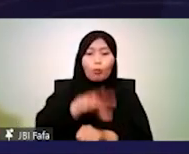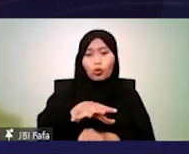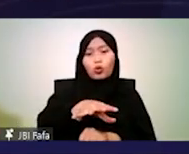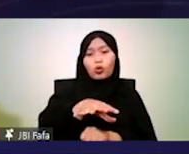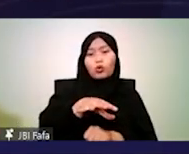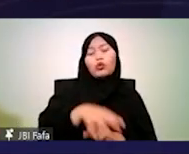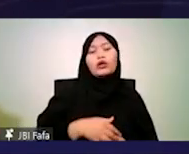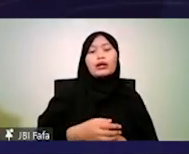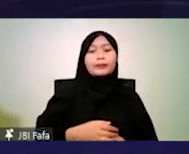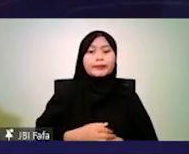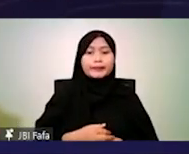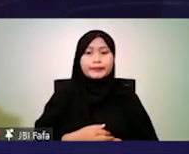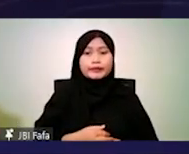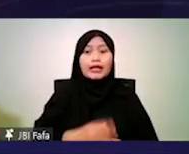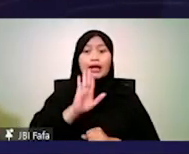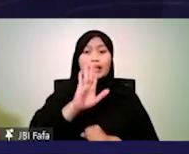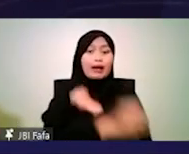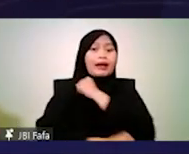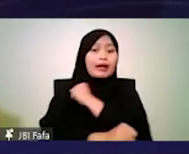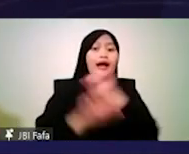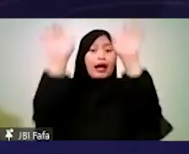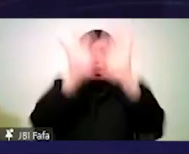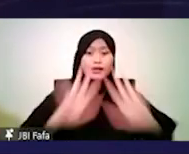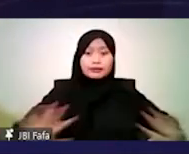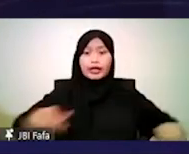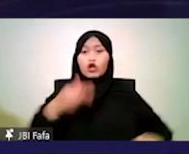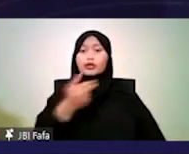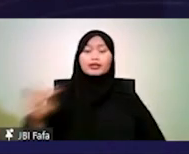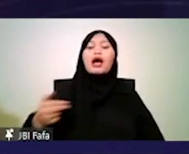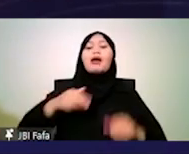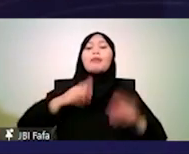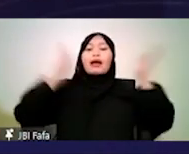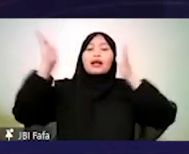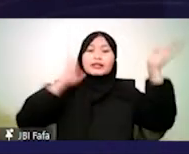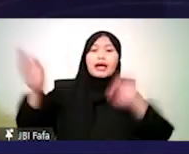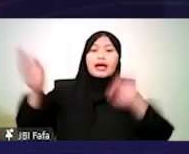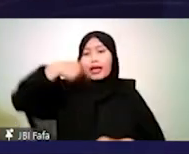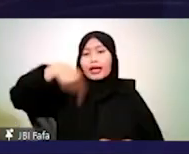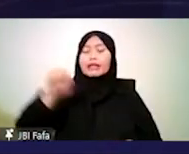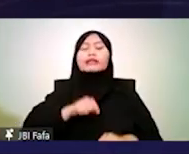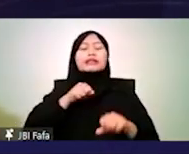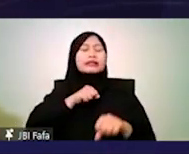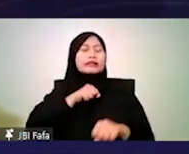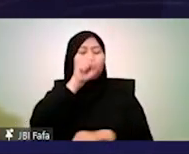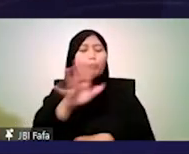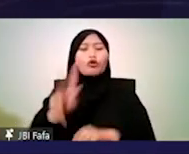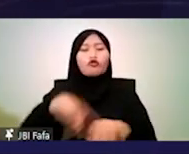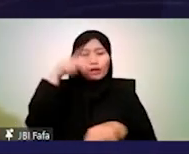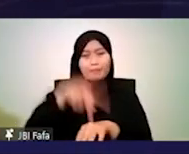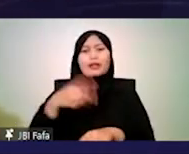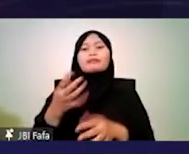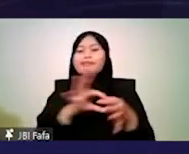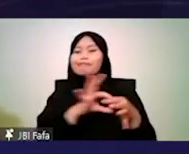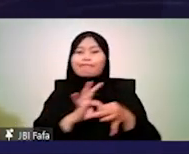tetap saja lima negara ASEAN indonesia-malaysia sekalian Singapura dan Philipina kan join pas